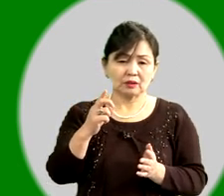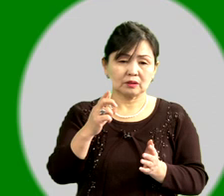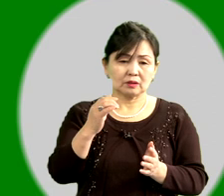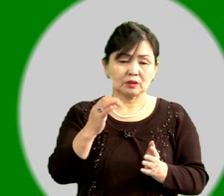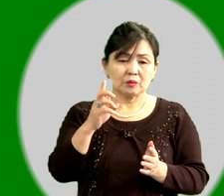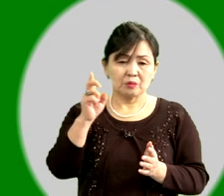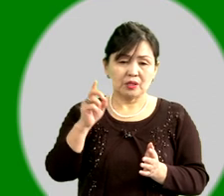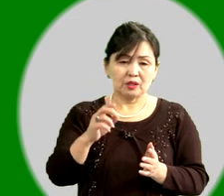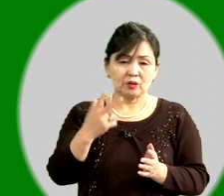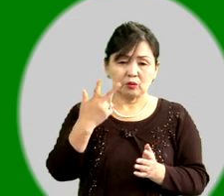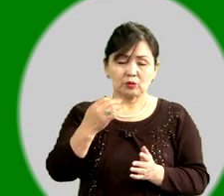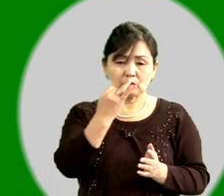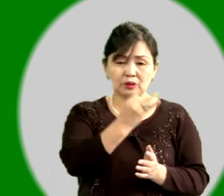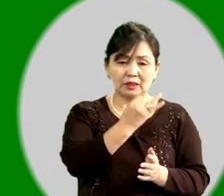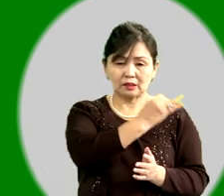377